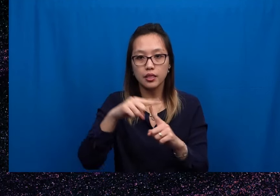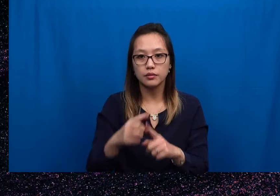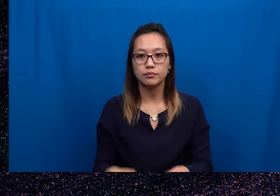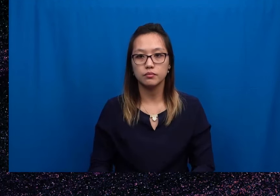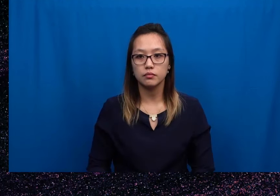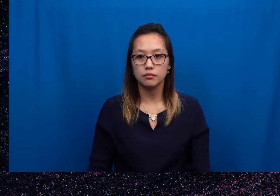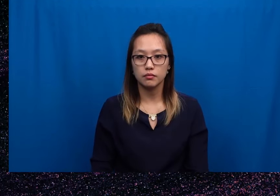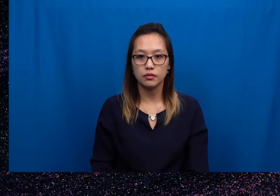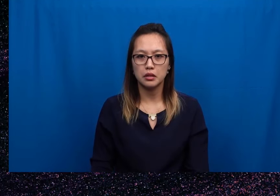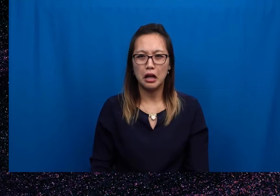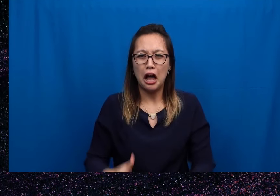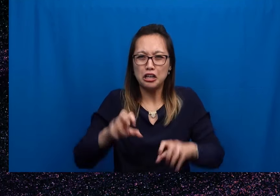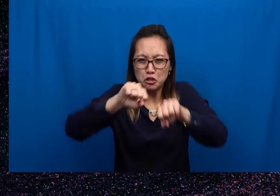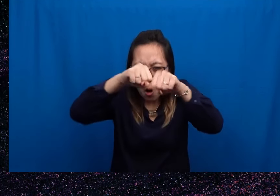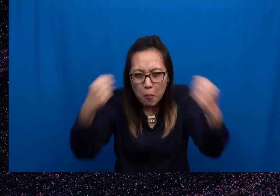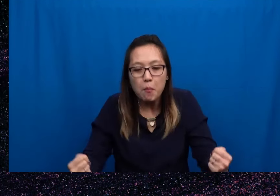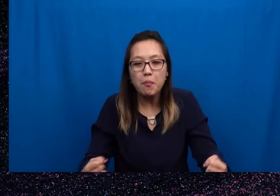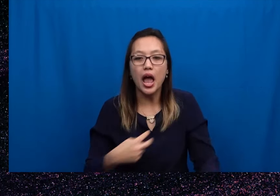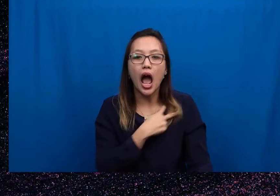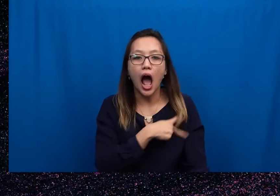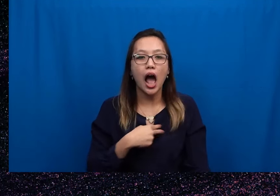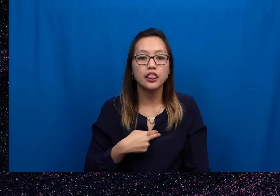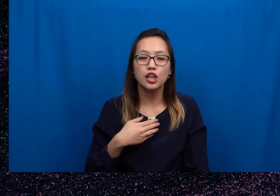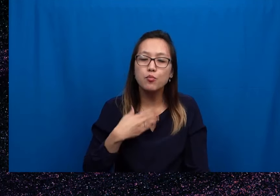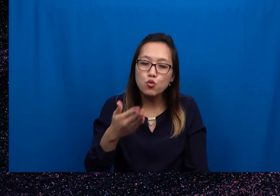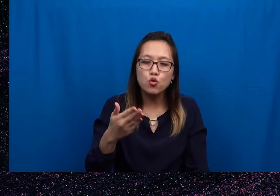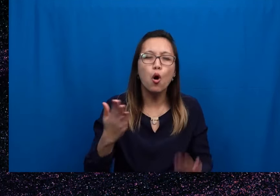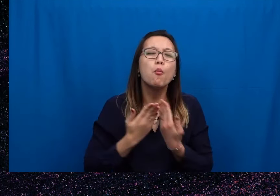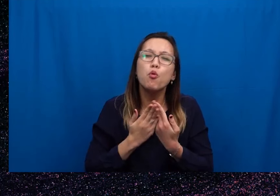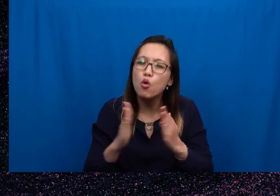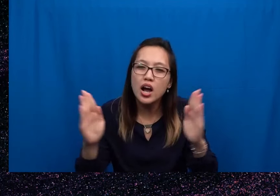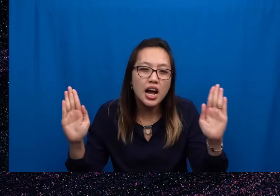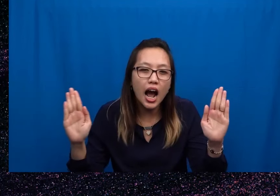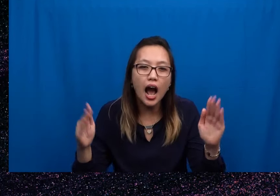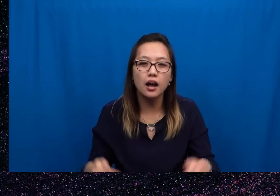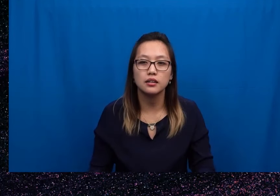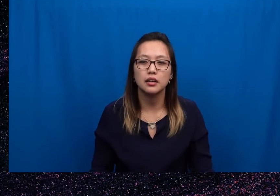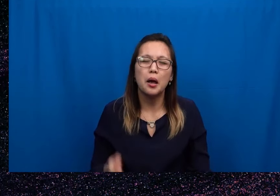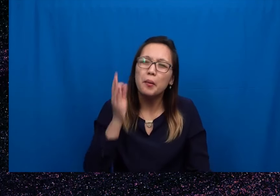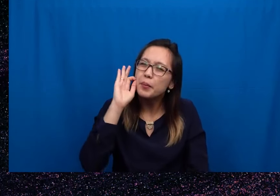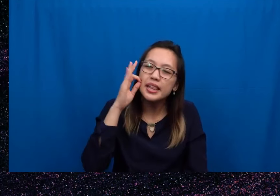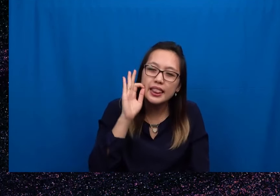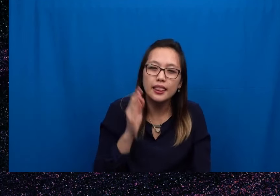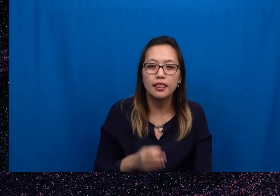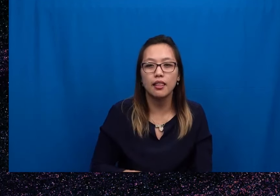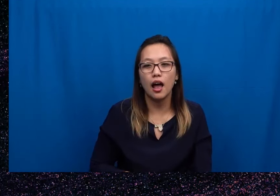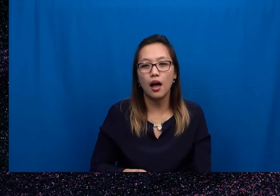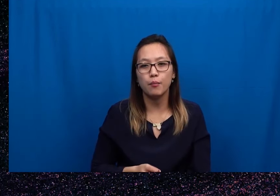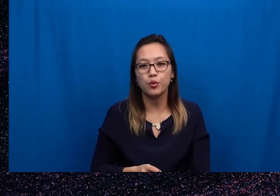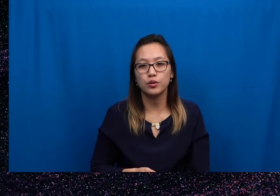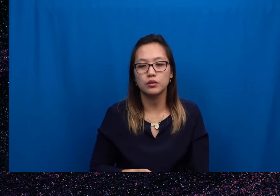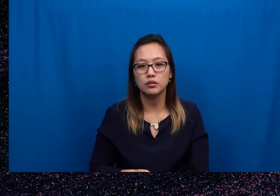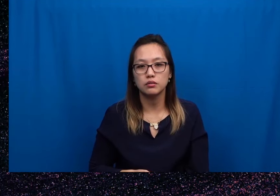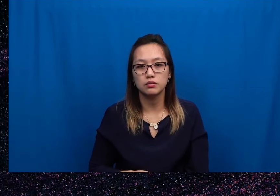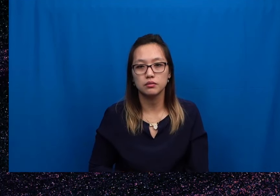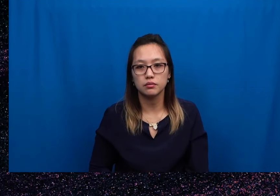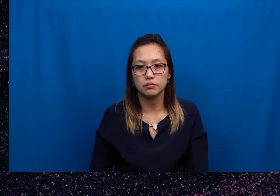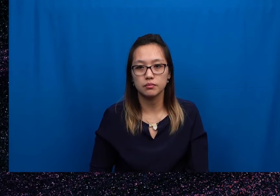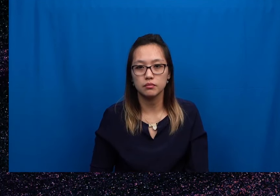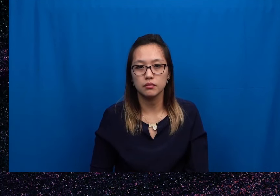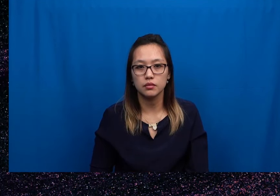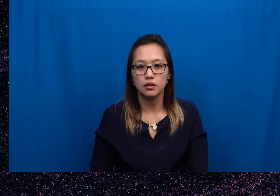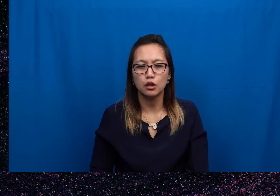hadapan Tuhan, sesali semua perbuatan dosamu, dan minta ampun untuk segala dosamu. Dan